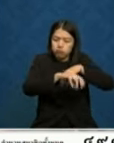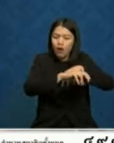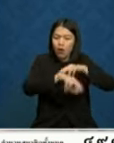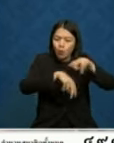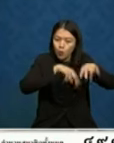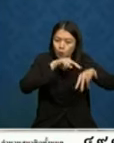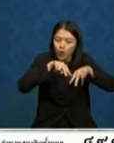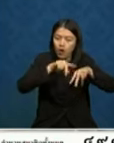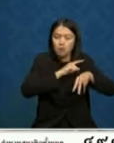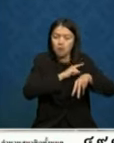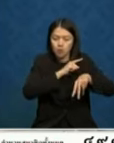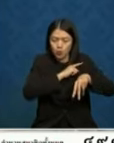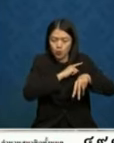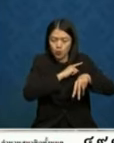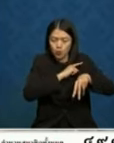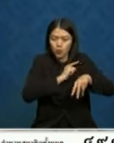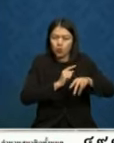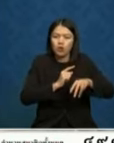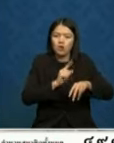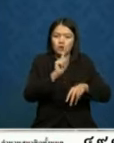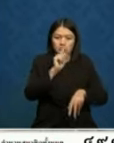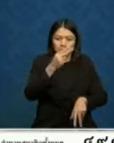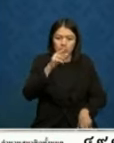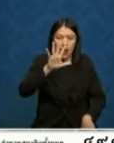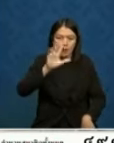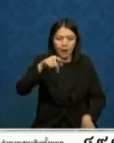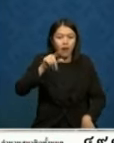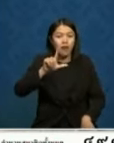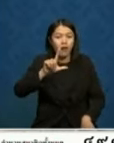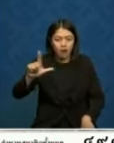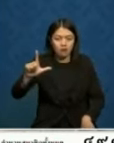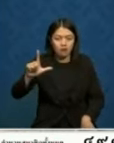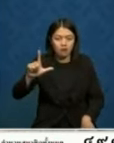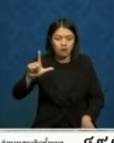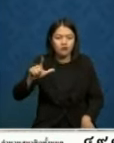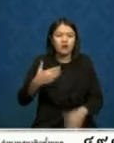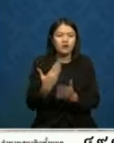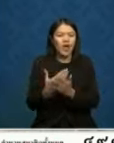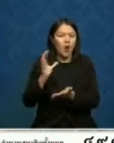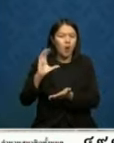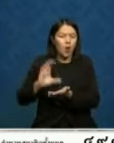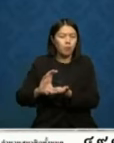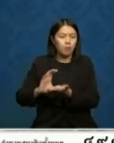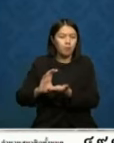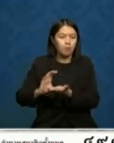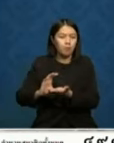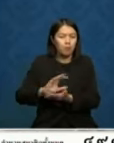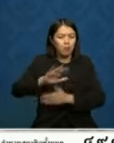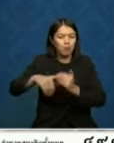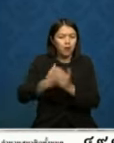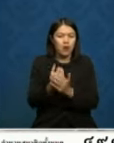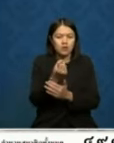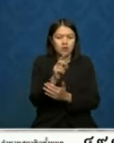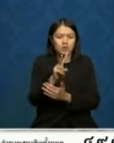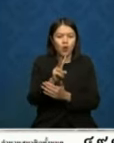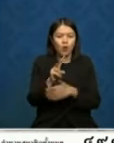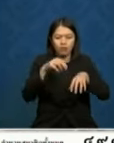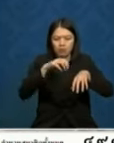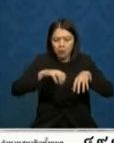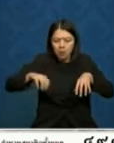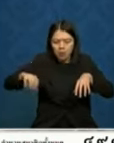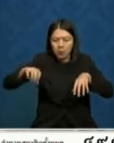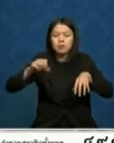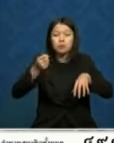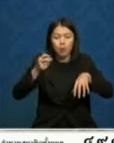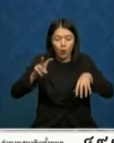กับจำนวน 15,000 ล้านจำนวนงบประมาณนี้ใช้ไปทั้งหมด12หน่วยงานเท่าที่ได้เช็คดู